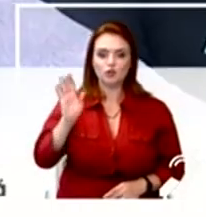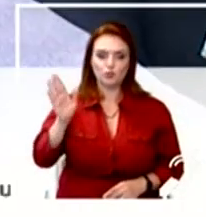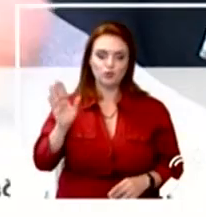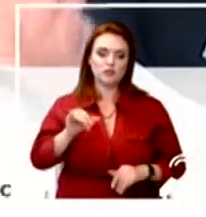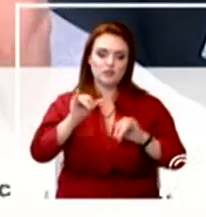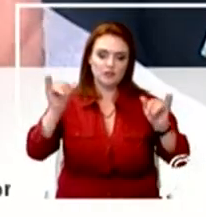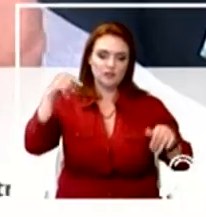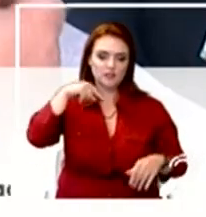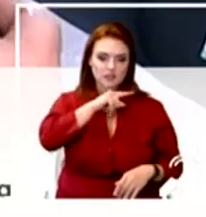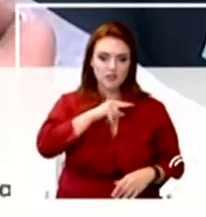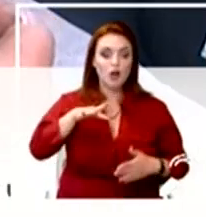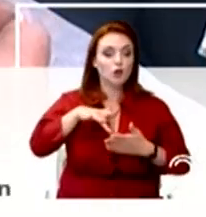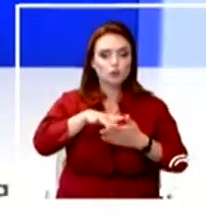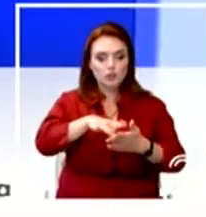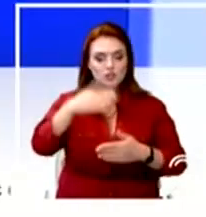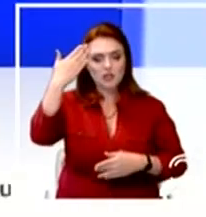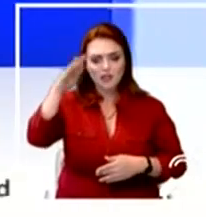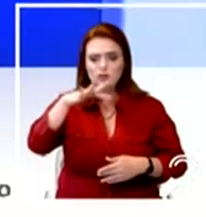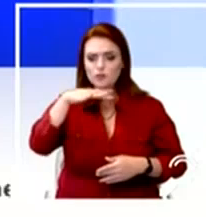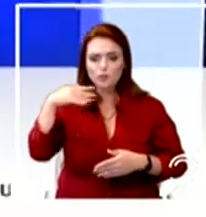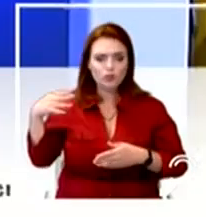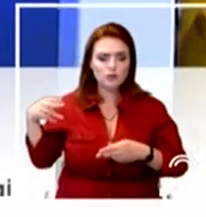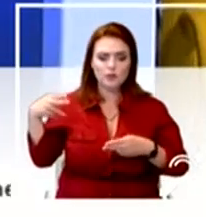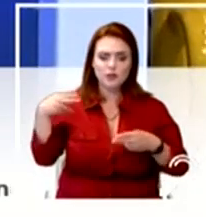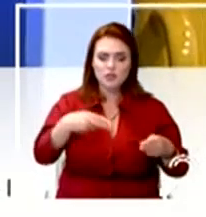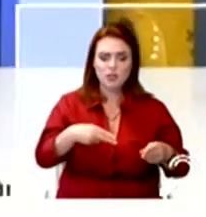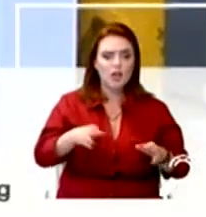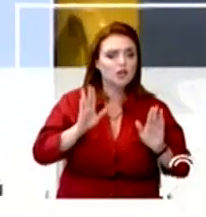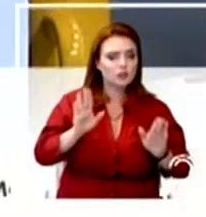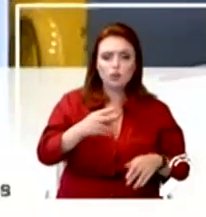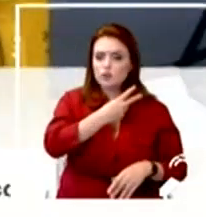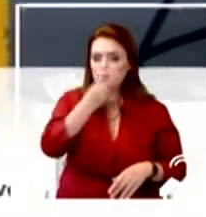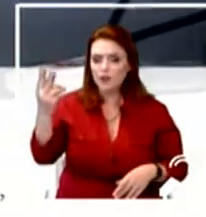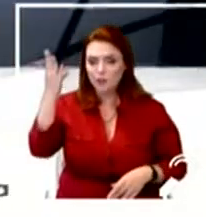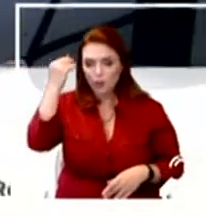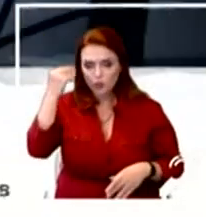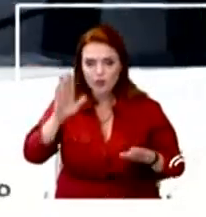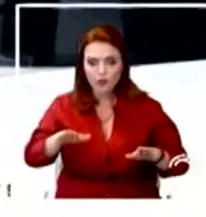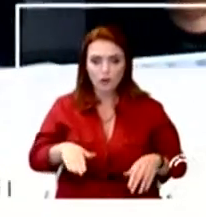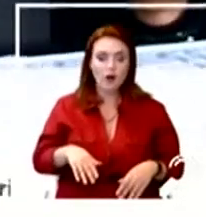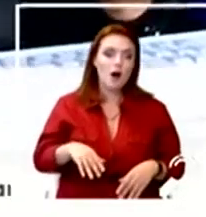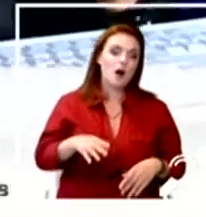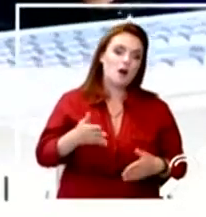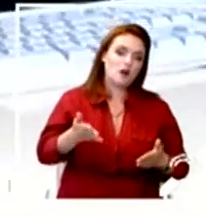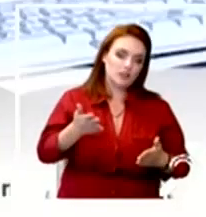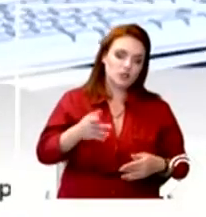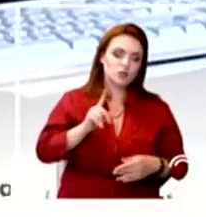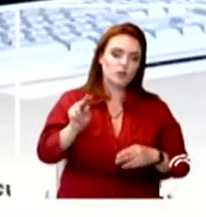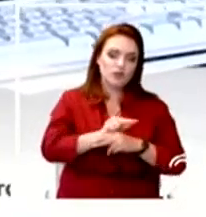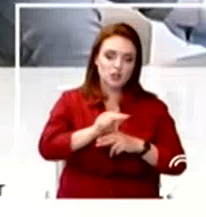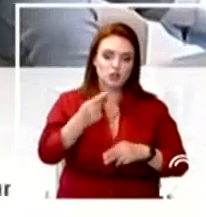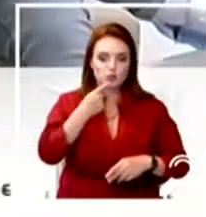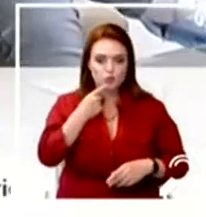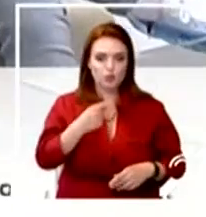națională. Turiștii sunt tot mai interesați nu doar de locurile pitorești, ci și de faptul cum își pot întrema sănătatea. Despre